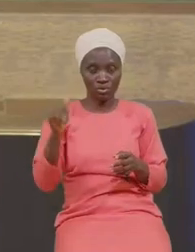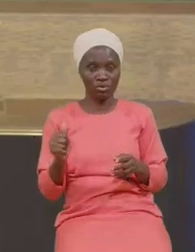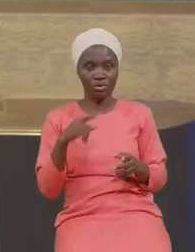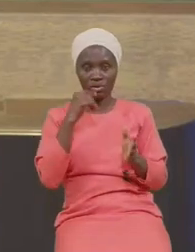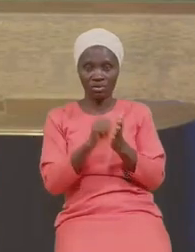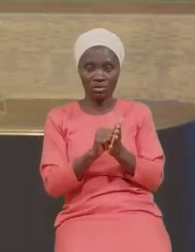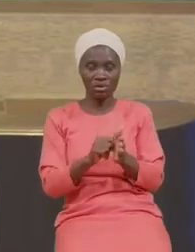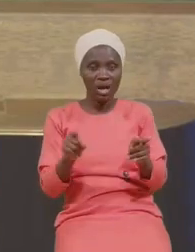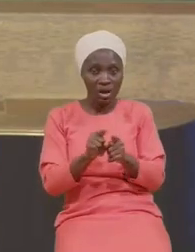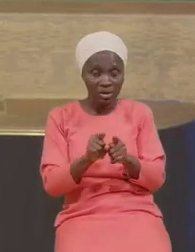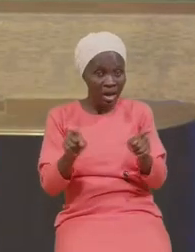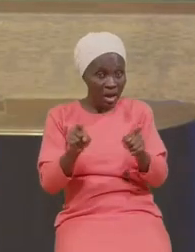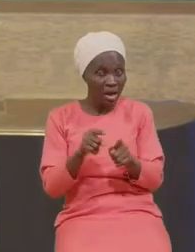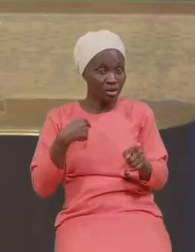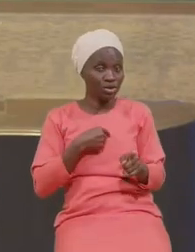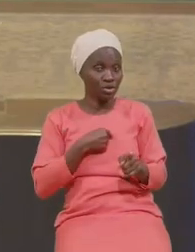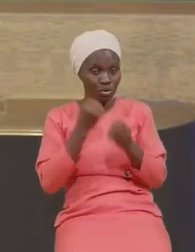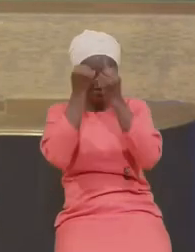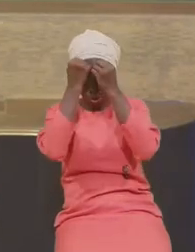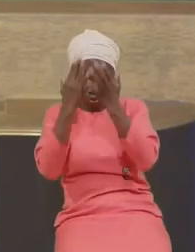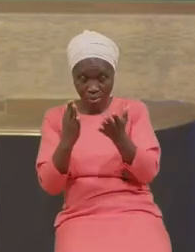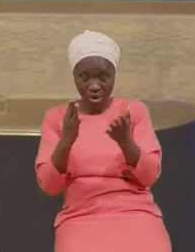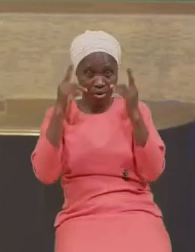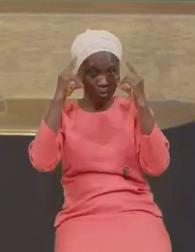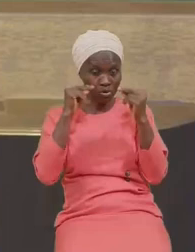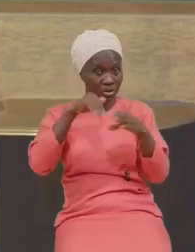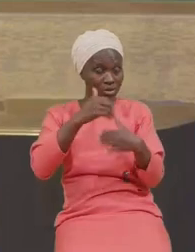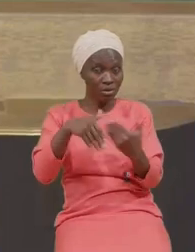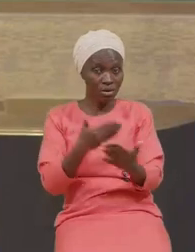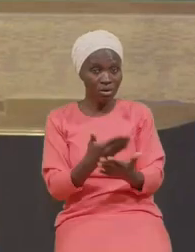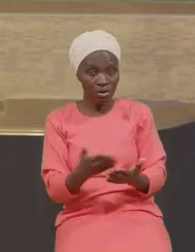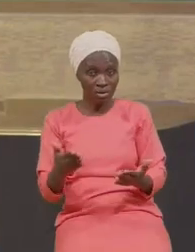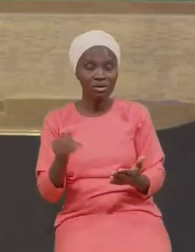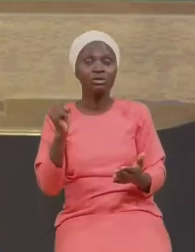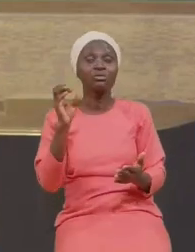entièrement comme nous avons obéi